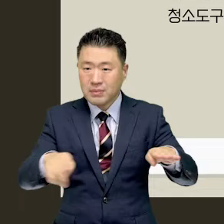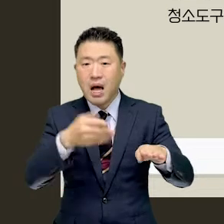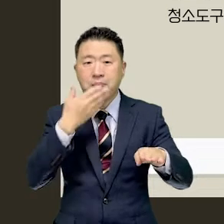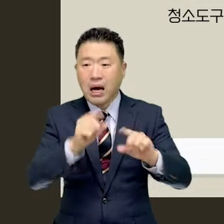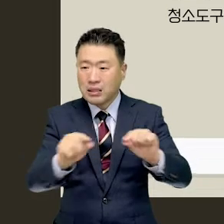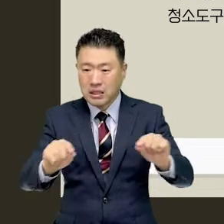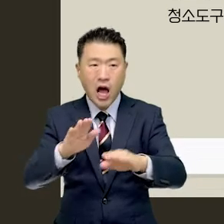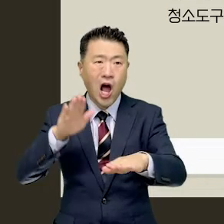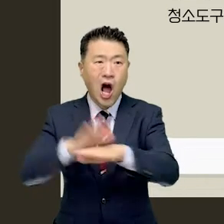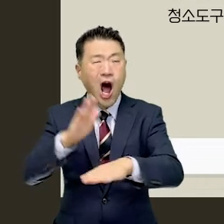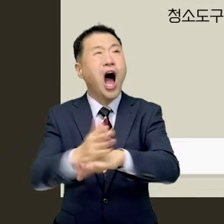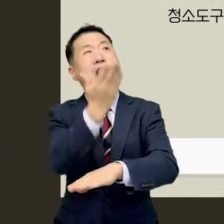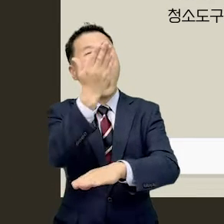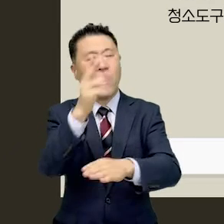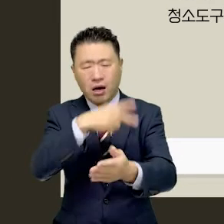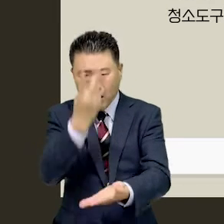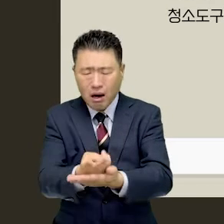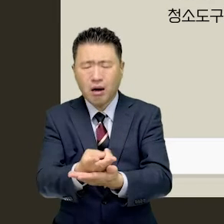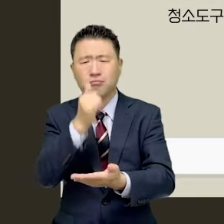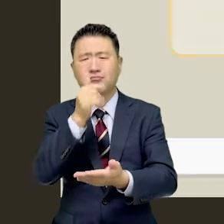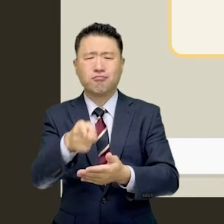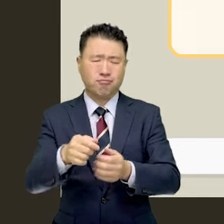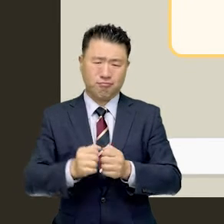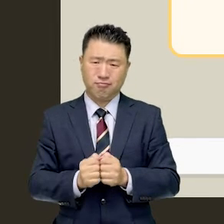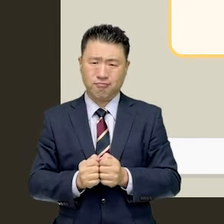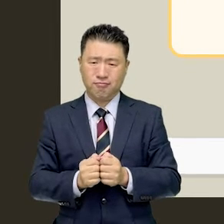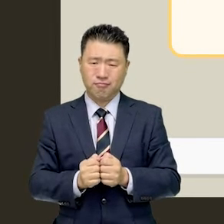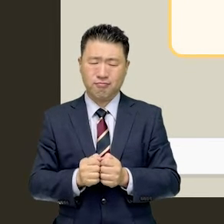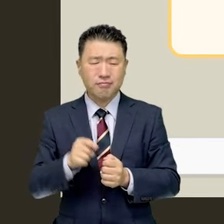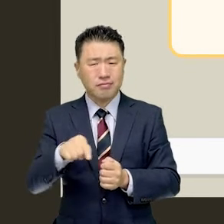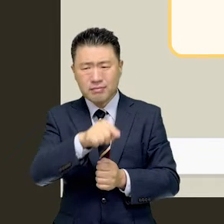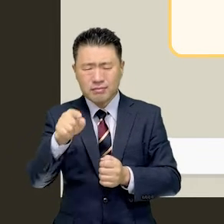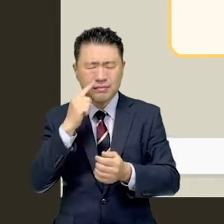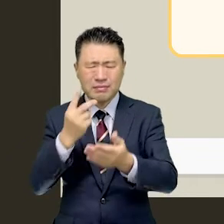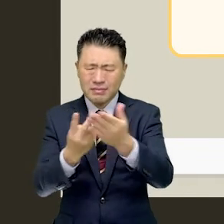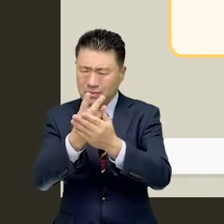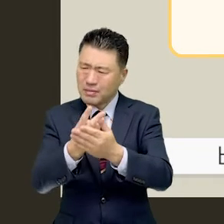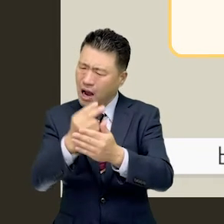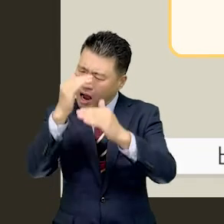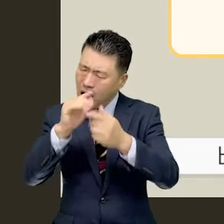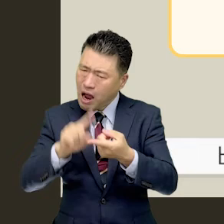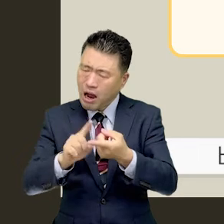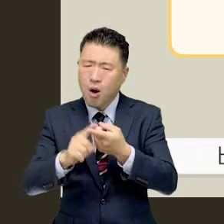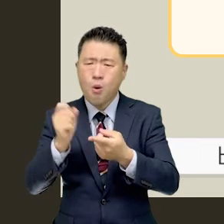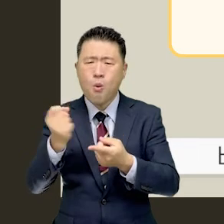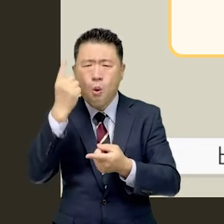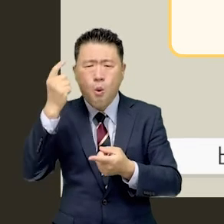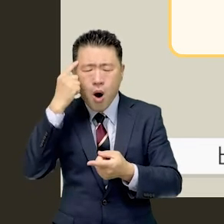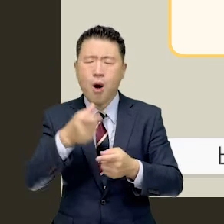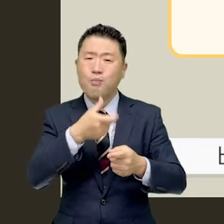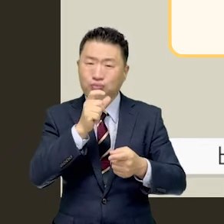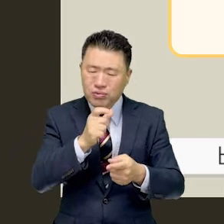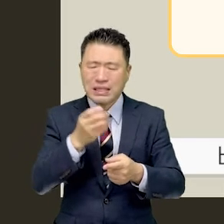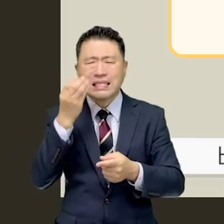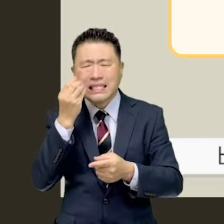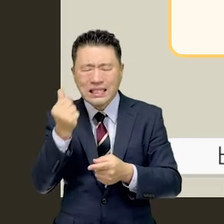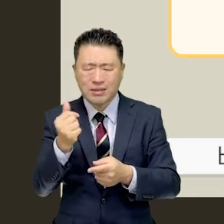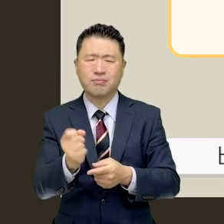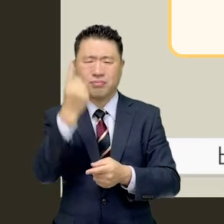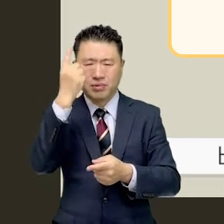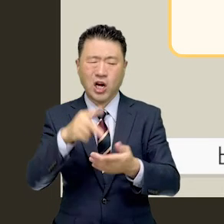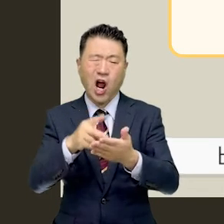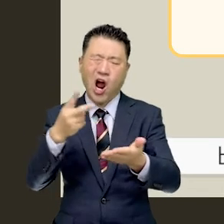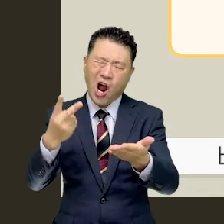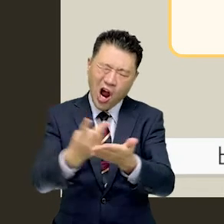미끄러져 넘어져 다치기도 합니다. 이러한 넘어짐 재해의 원인은 바닥에 물기나 기름 등에 의해